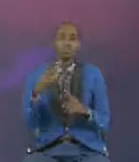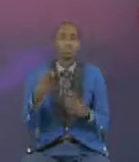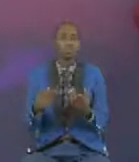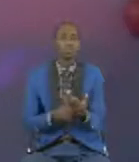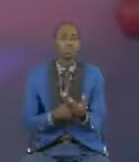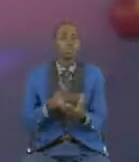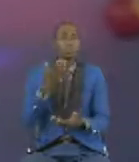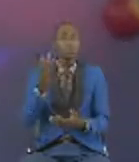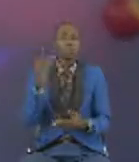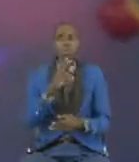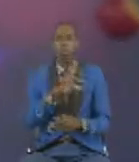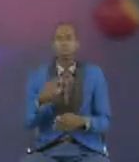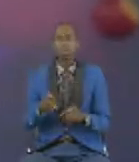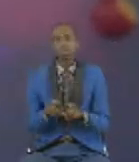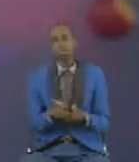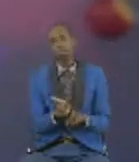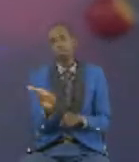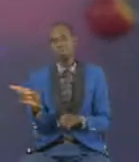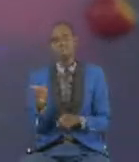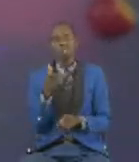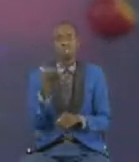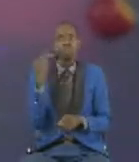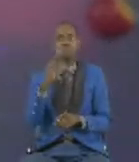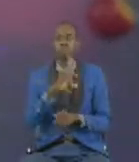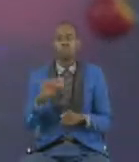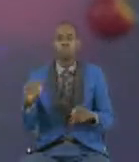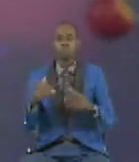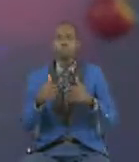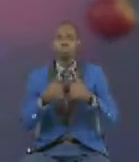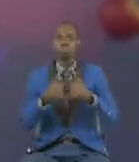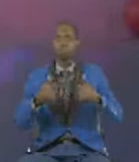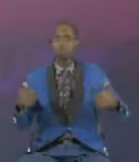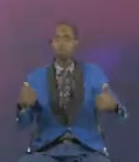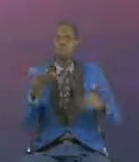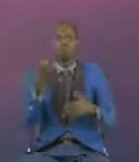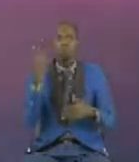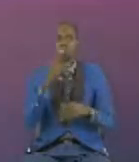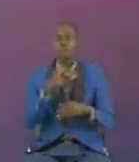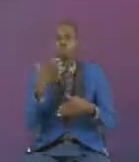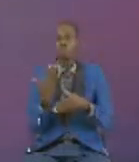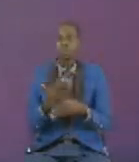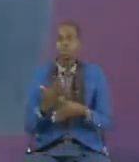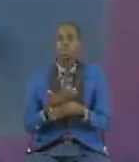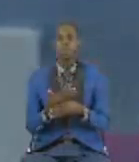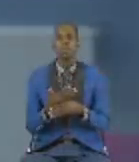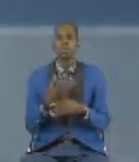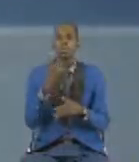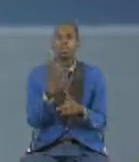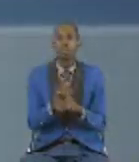Il n'y avait pas de déviation, il n'y avait pas de distraction,